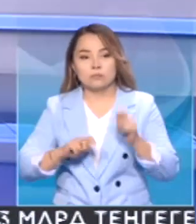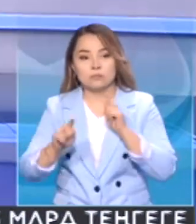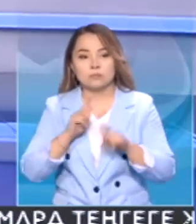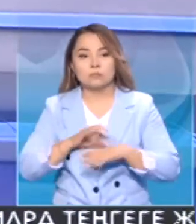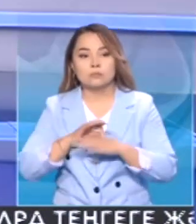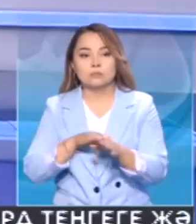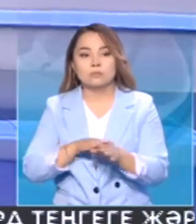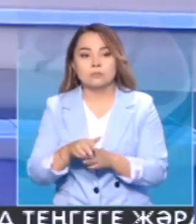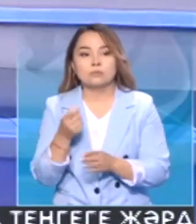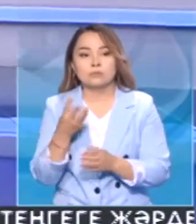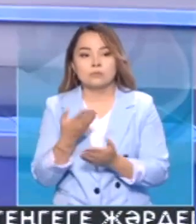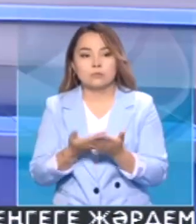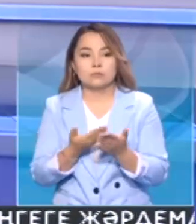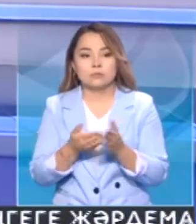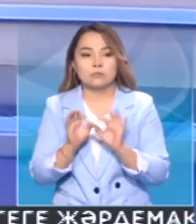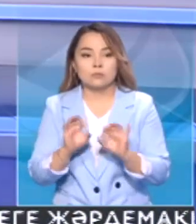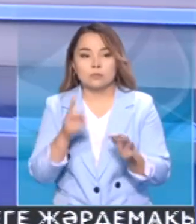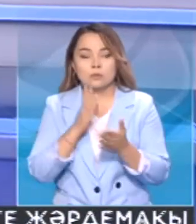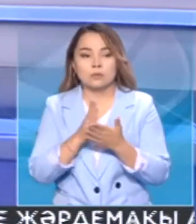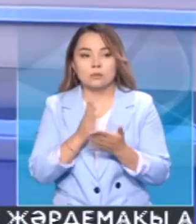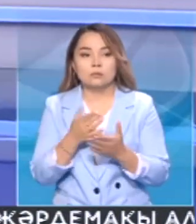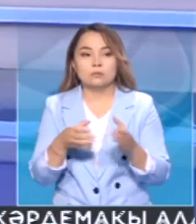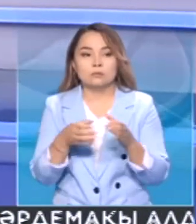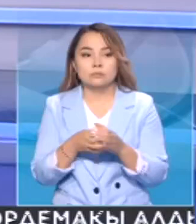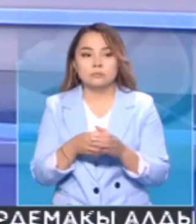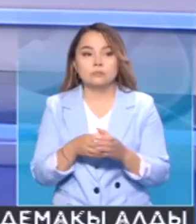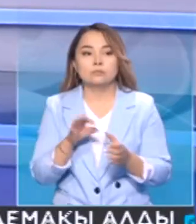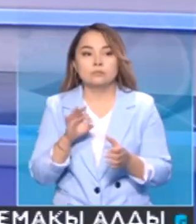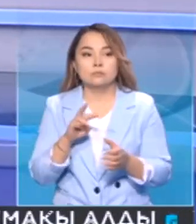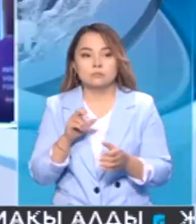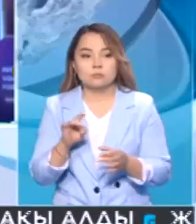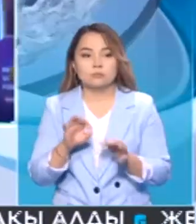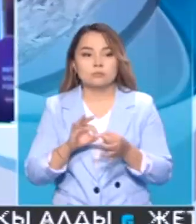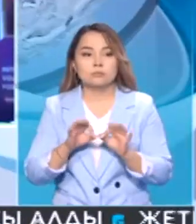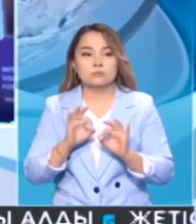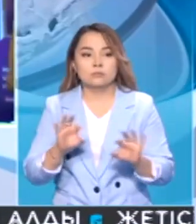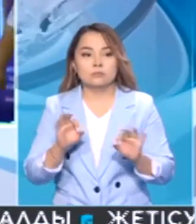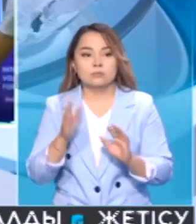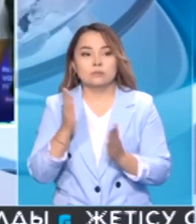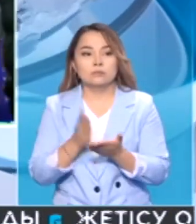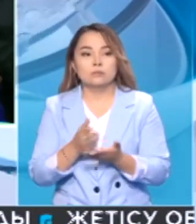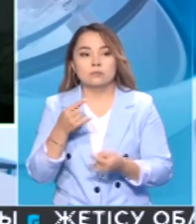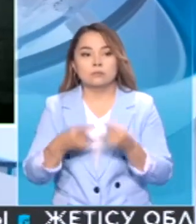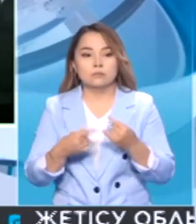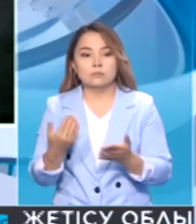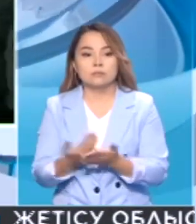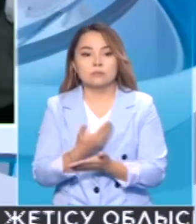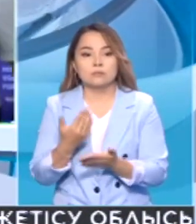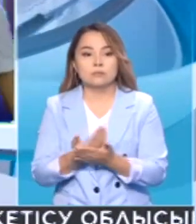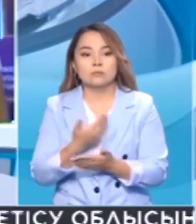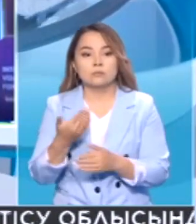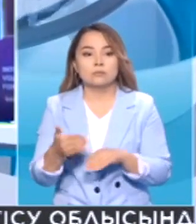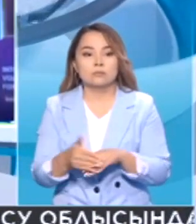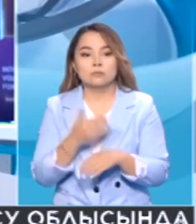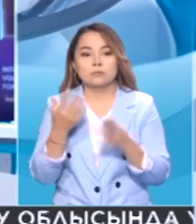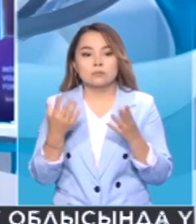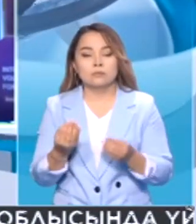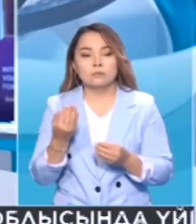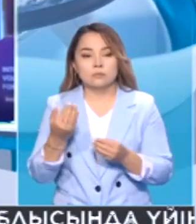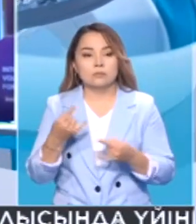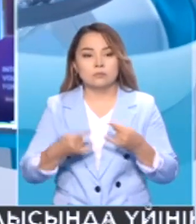бірнеше мысал айтылды. Шараға қатысып жатқан әріптесім Оңғар Алпысбайұлы тікелей эфирде толықтырсын. Оңғар, қайырлы күн, сіз